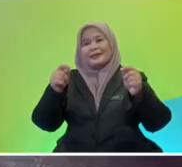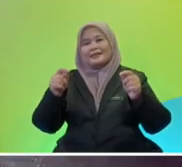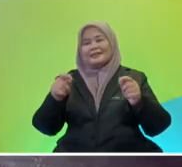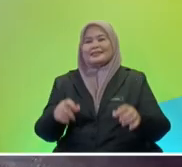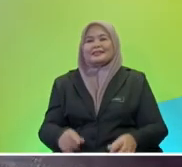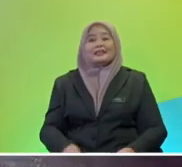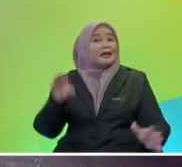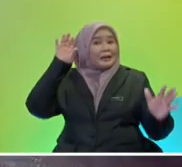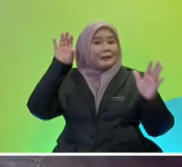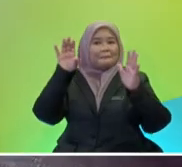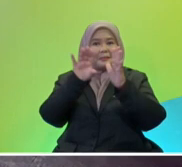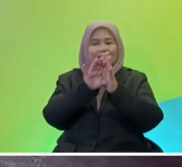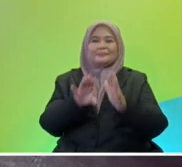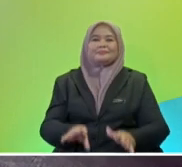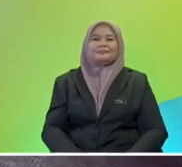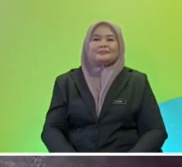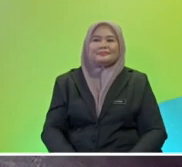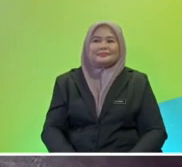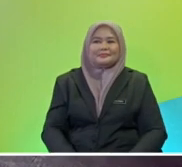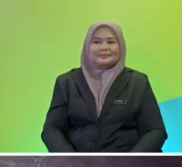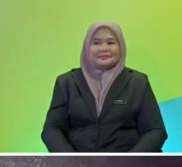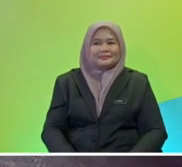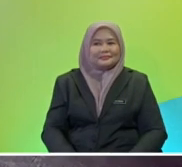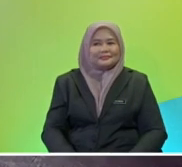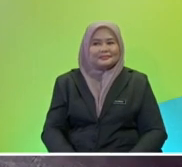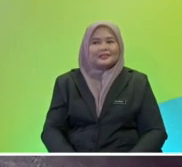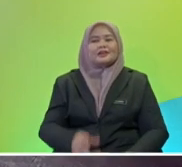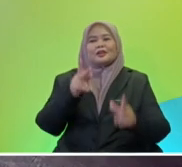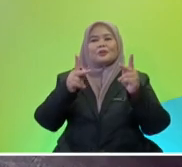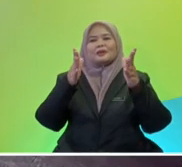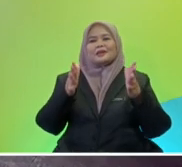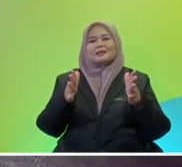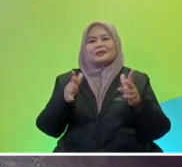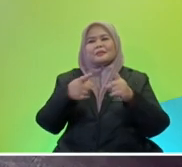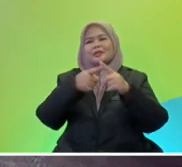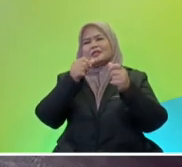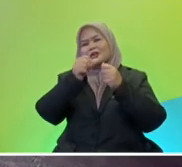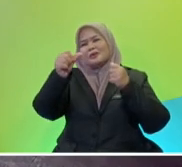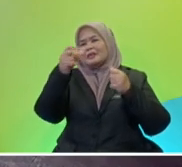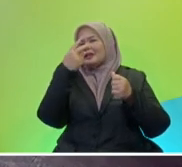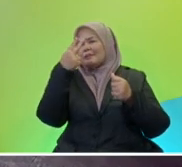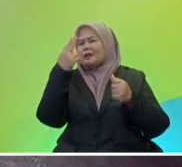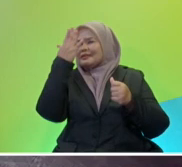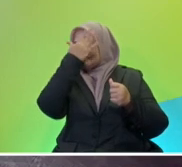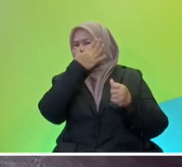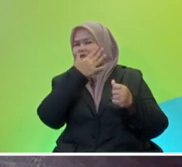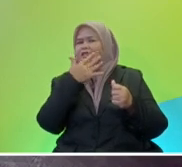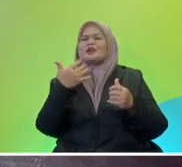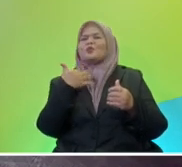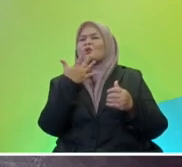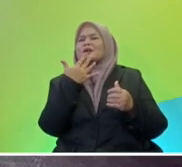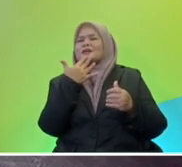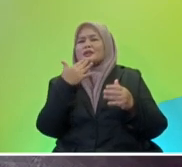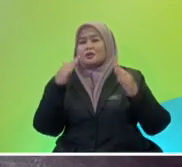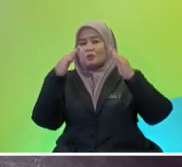gambarnya oke Ini kolam ini kita nampak cantik berwarna-warni di rumah